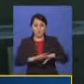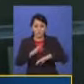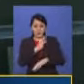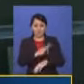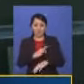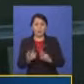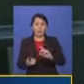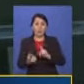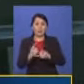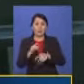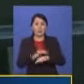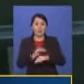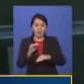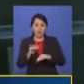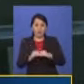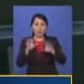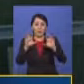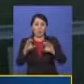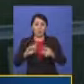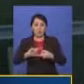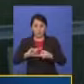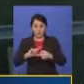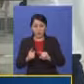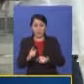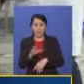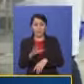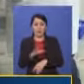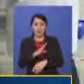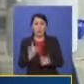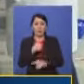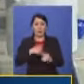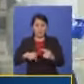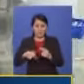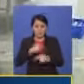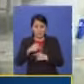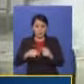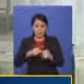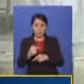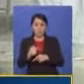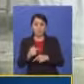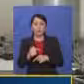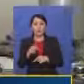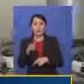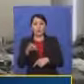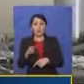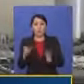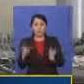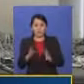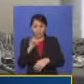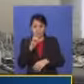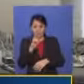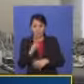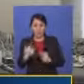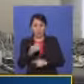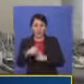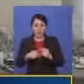жеңілдетілді. Салық кодексіне бірқатар маңызды түзетулер енгізілді. Кәсіпкерлер үшін әкімшілік жүктеме төмендетілген. Биылдан бастап шағын бизнес